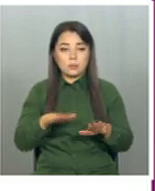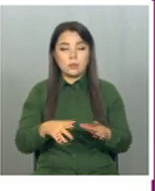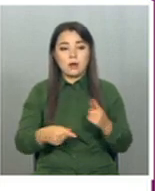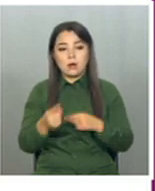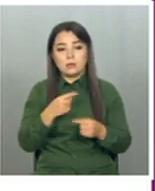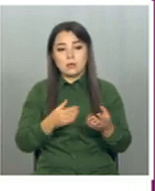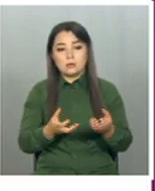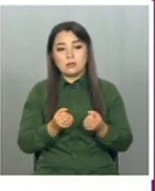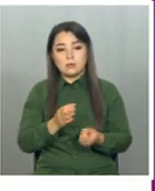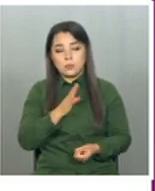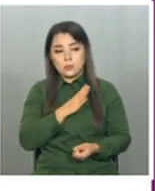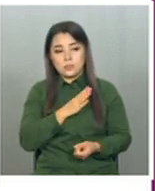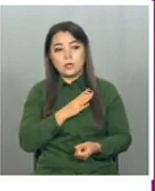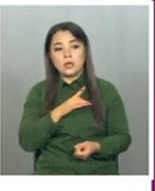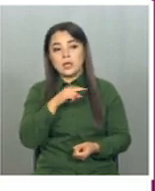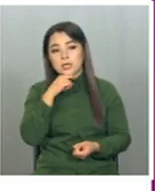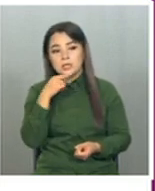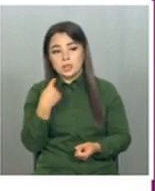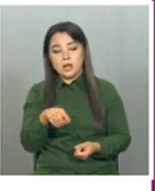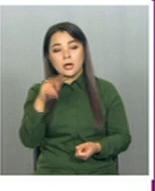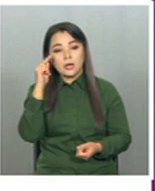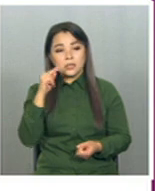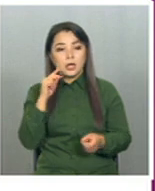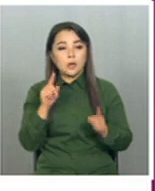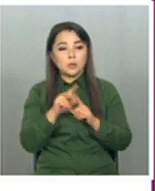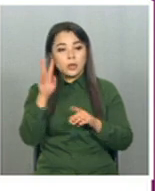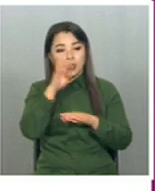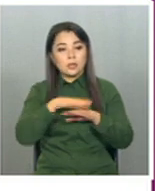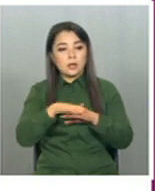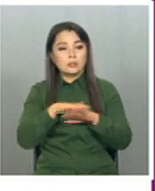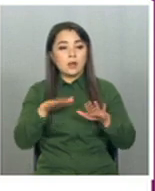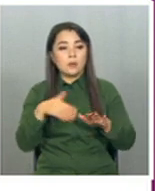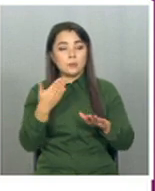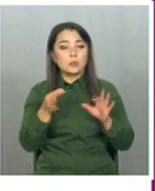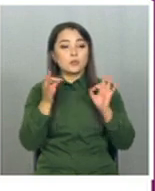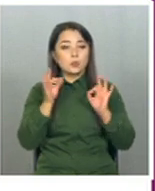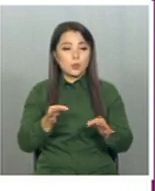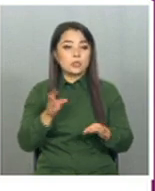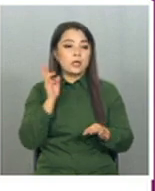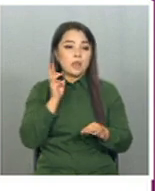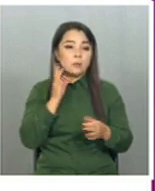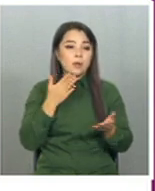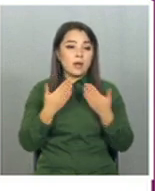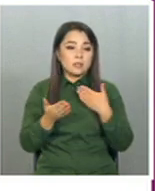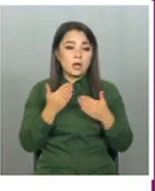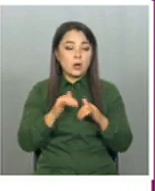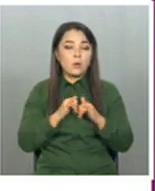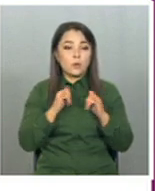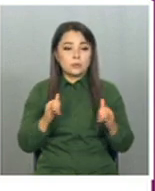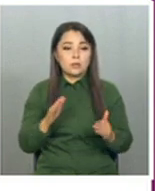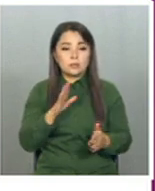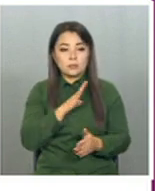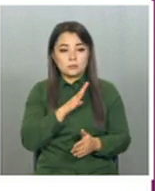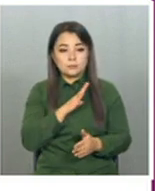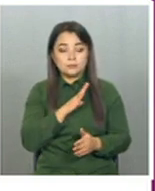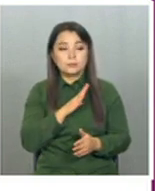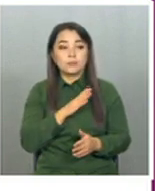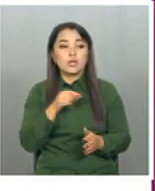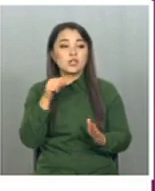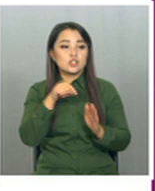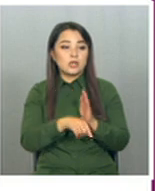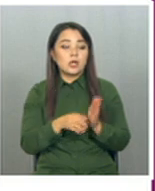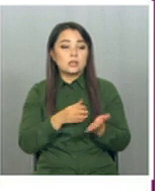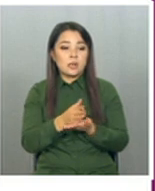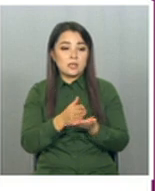алды. Ресей, Қытай сияқты елдермен дұрыс дипломатиялық қатынас орнатты. Ішкі